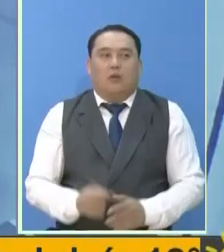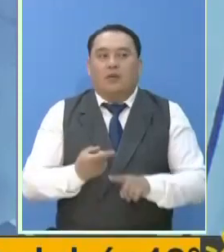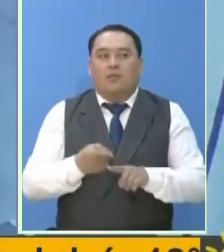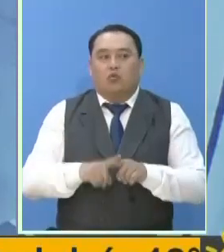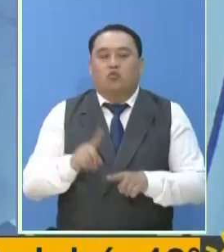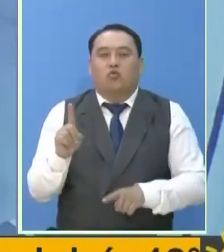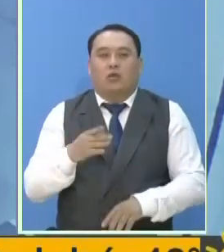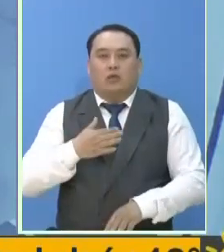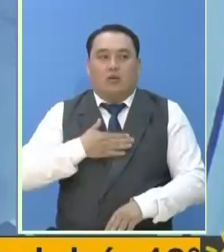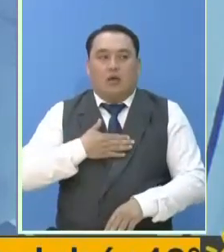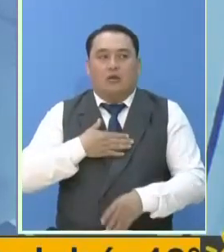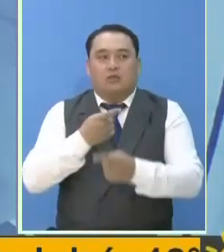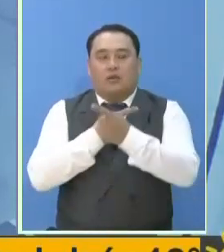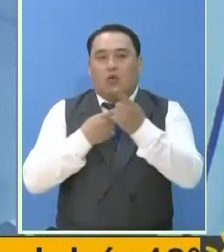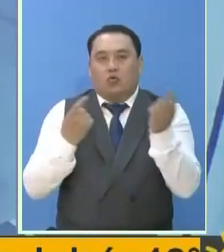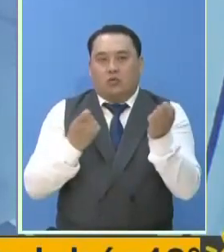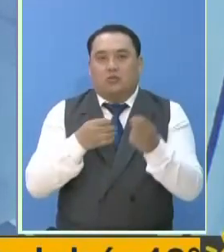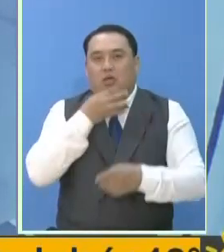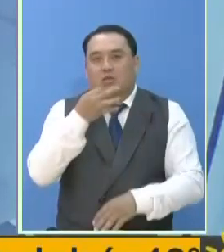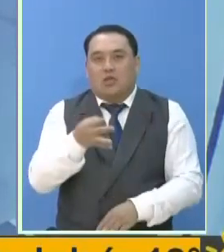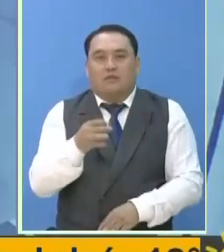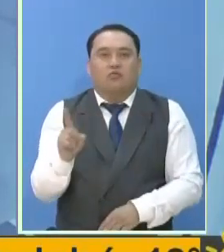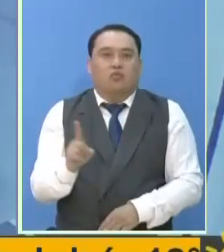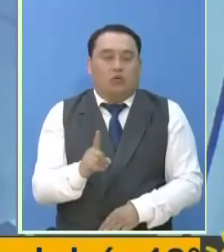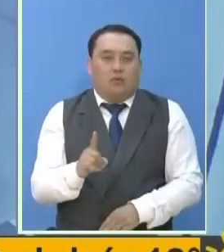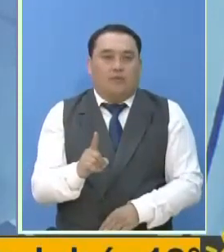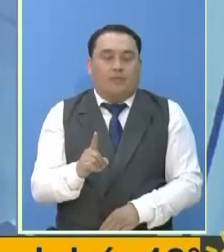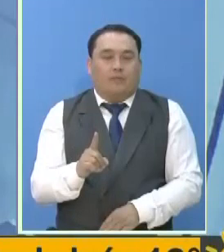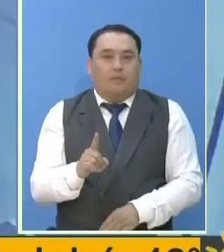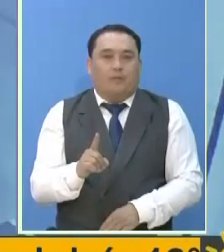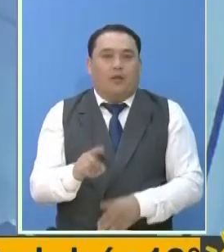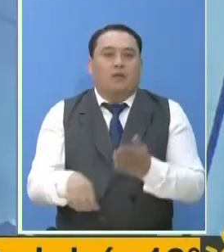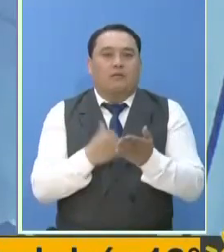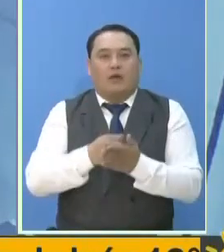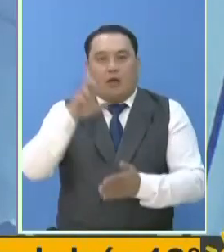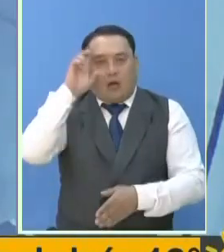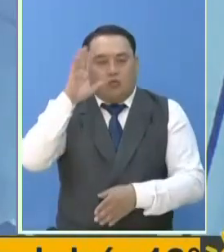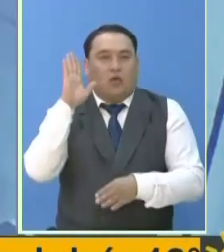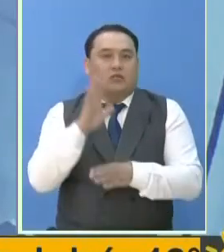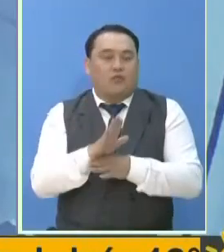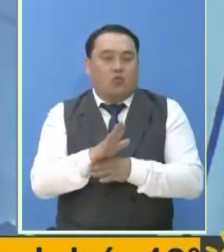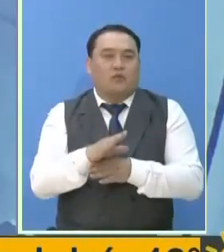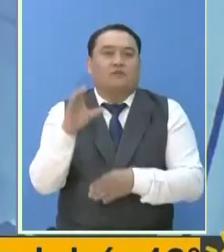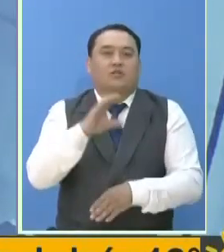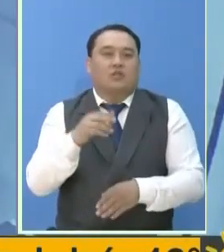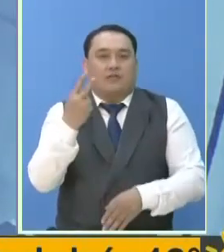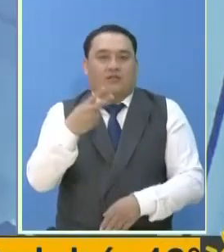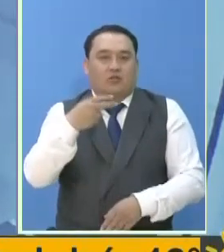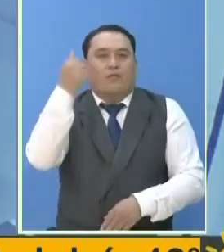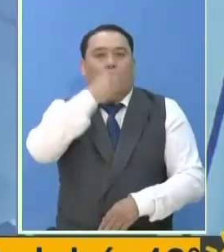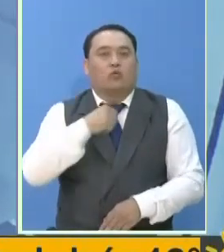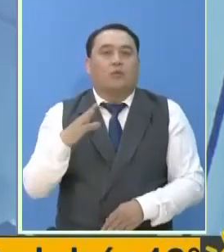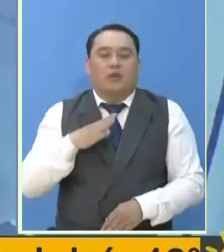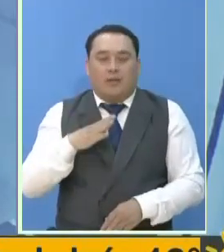как я уже озвучила, сказала, глава государства озвучил его еще в сентябре 2020